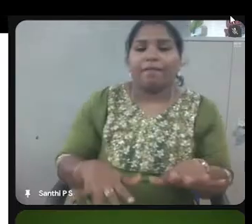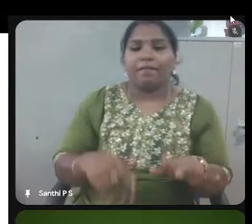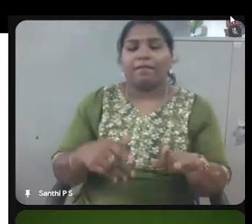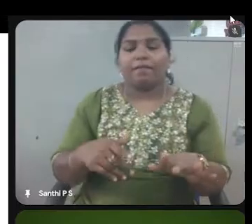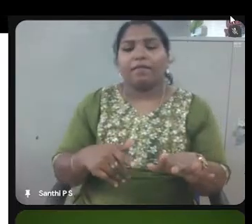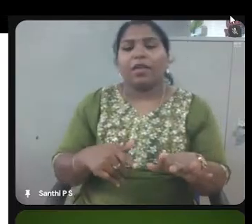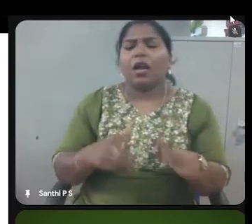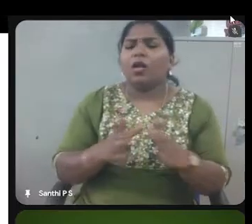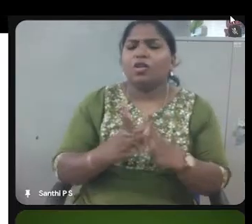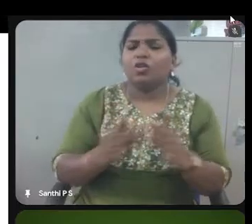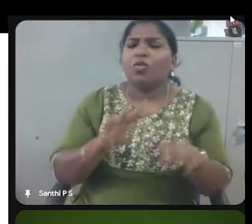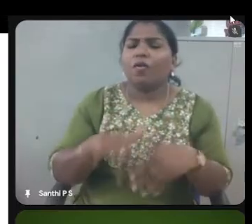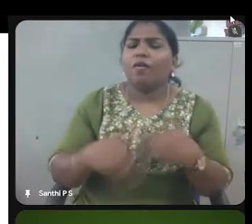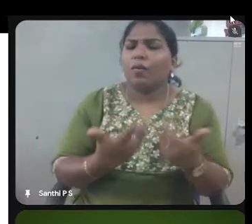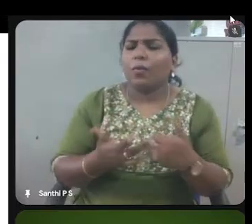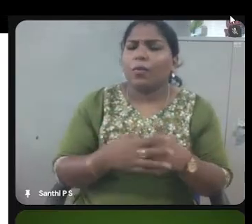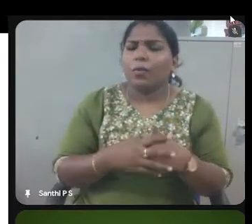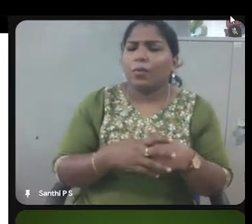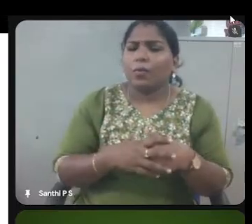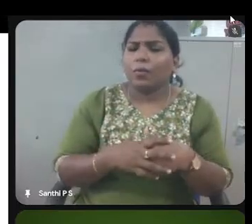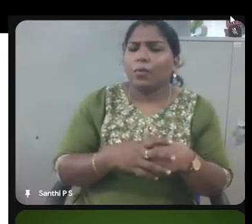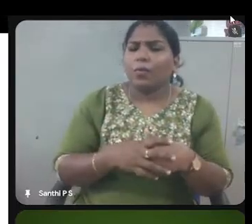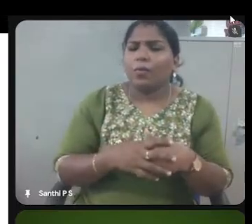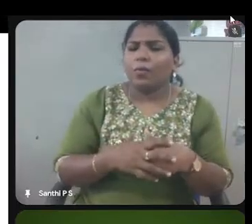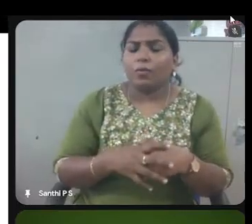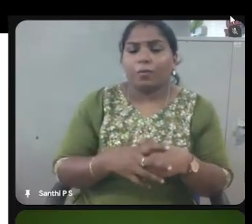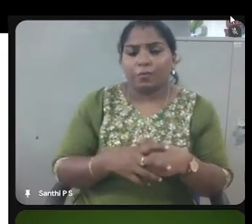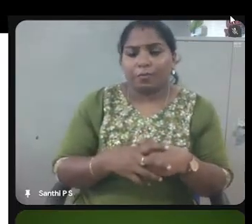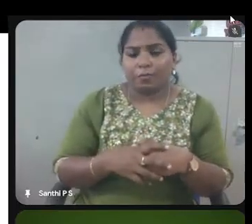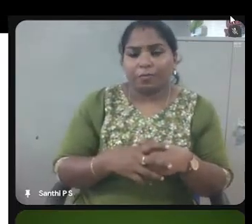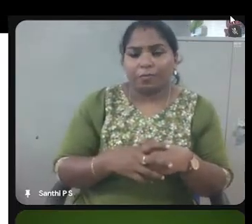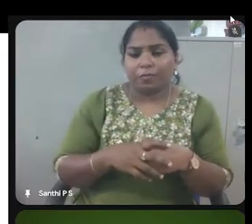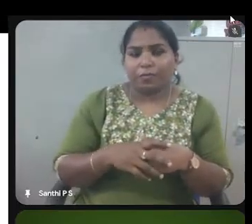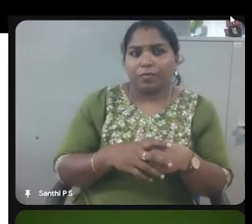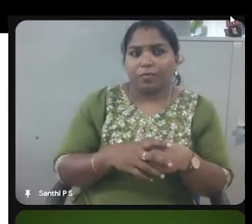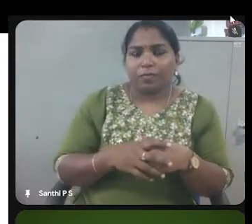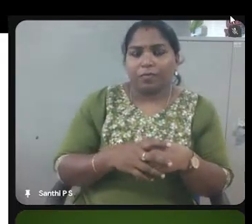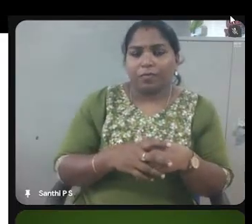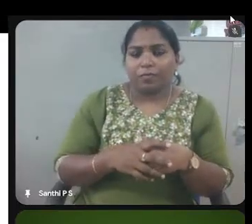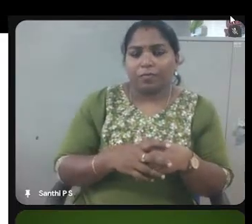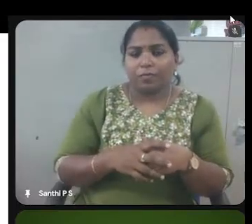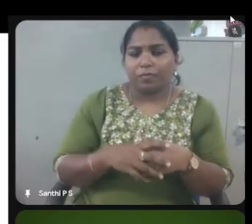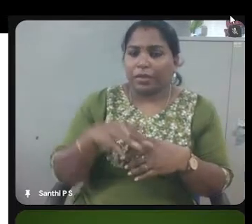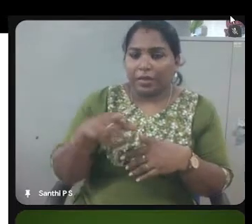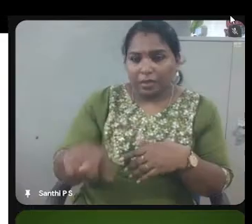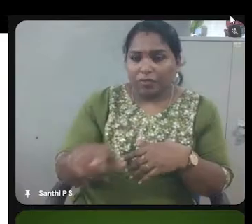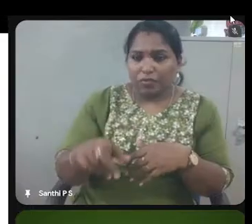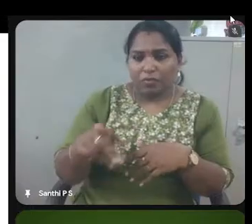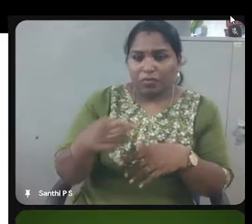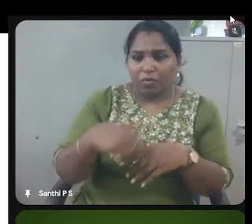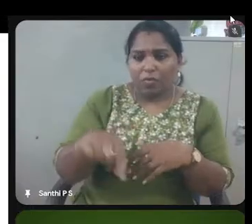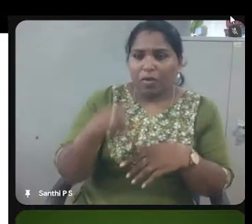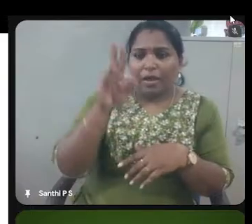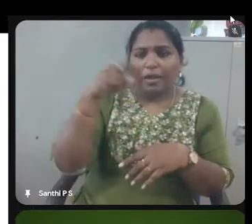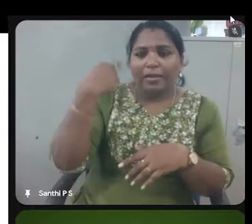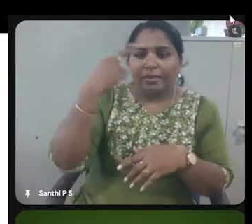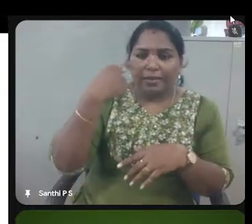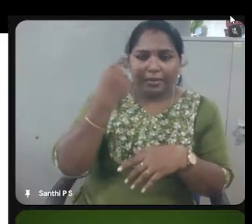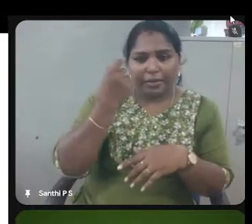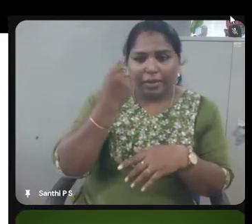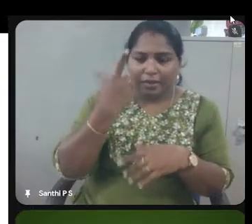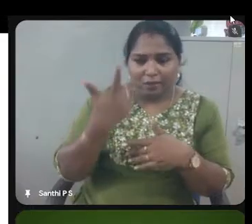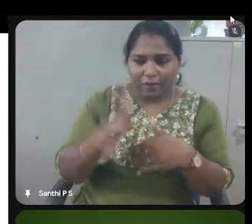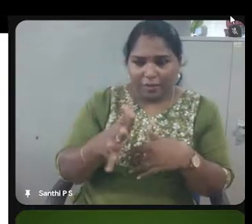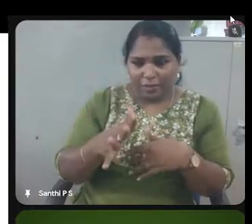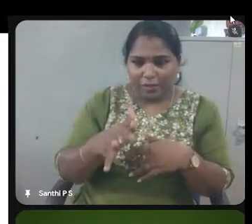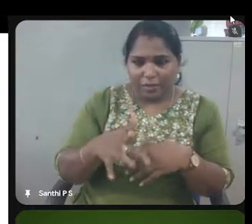നിന്നൊക്കെ ഒരു മുന്നോട്ട്. നിങ്ങൾക്കിപ്പം എന്താണോ ആ ഒരു കാരണം, ഇത് കാരണം കുട്ടി ബാക്കി എല്ലാ